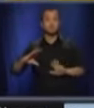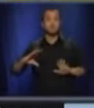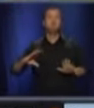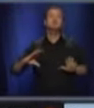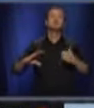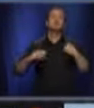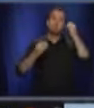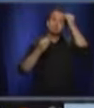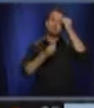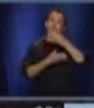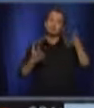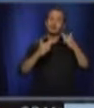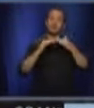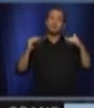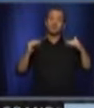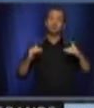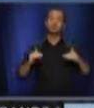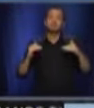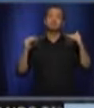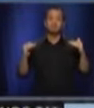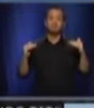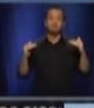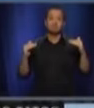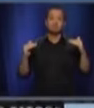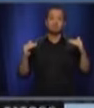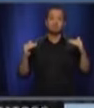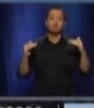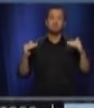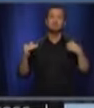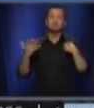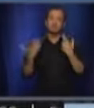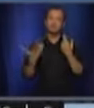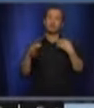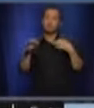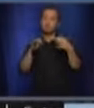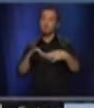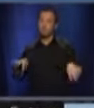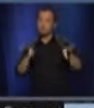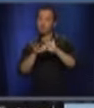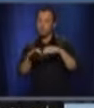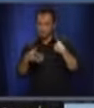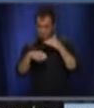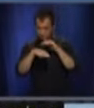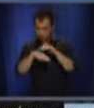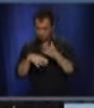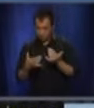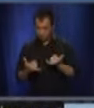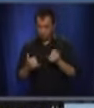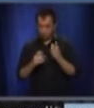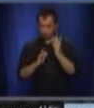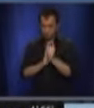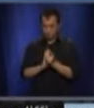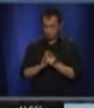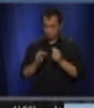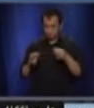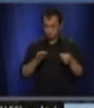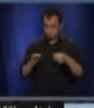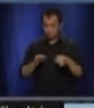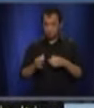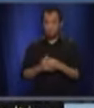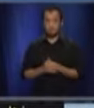une mesure de façon permanente et je vais prendre une minute pour bien l'expliquer aussi en anglais.